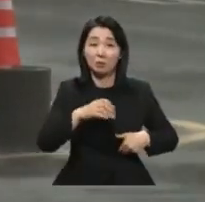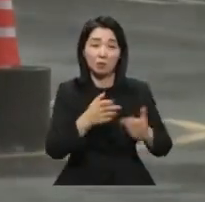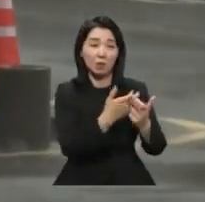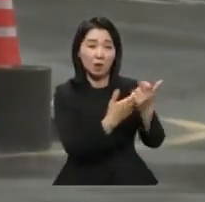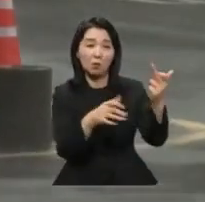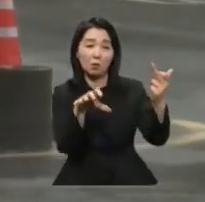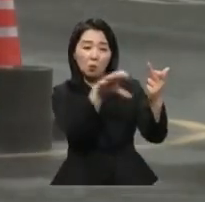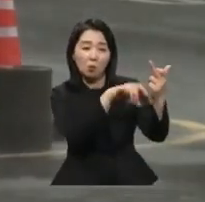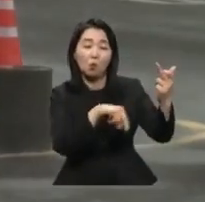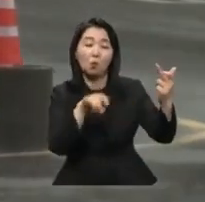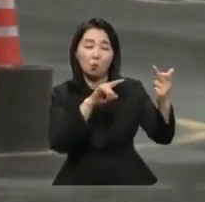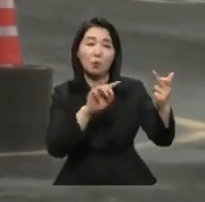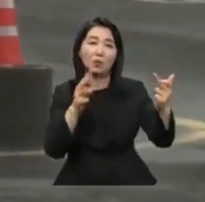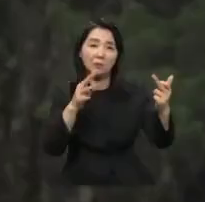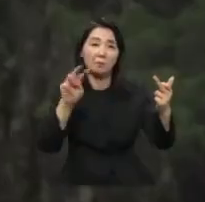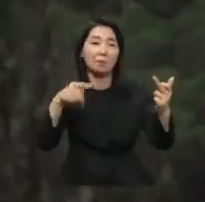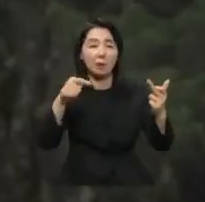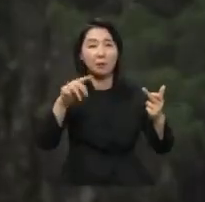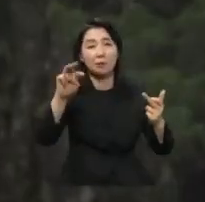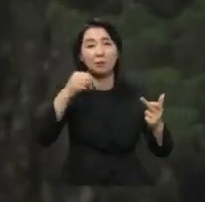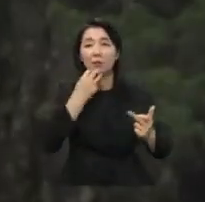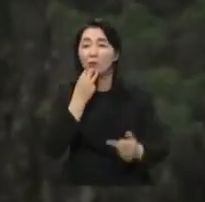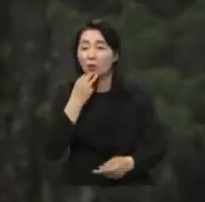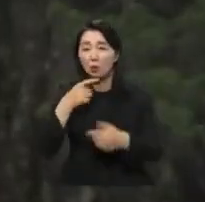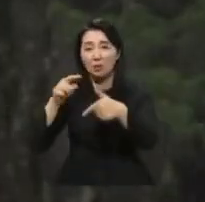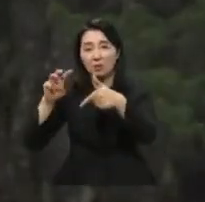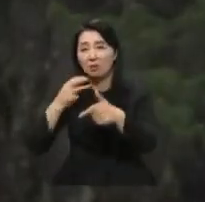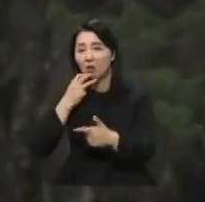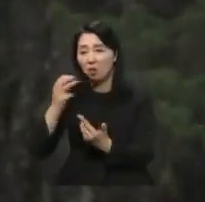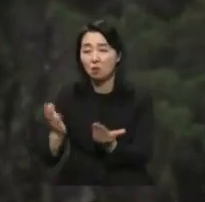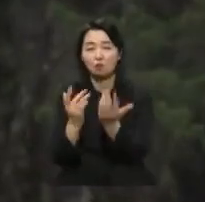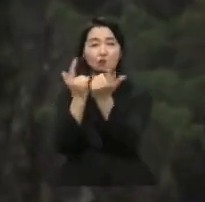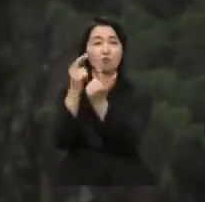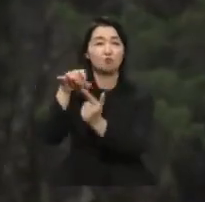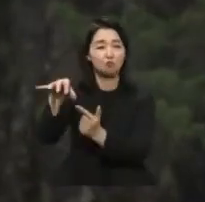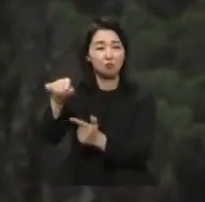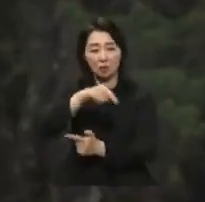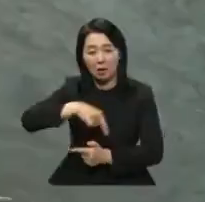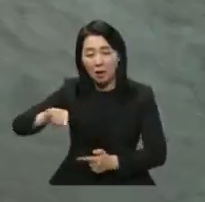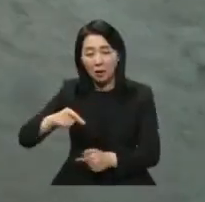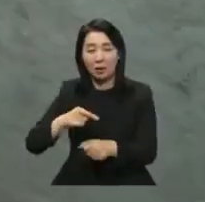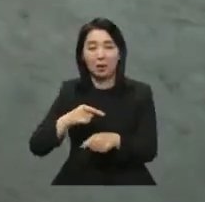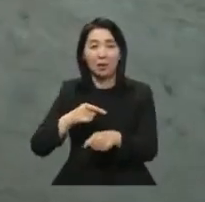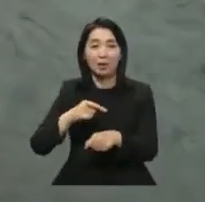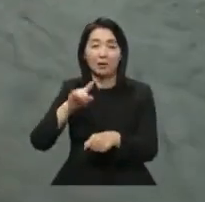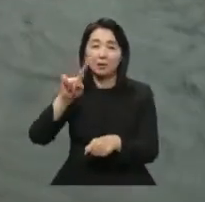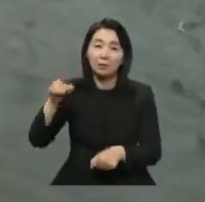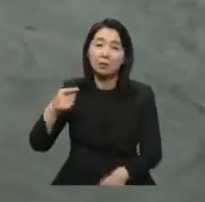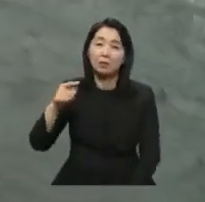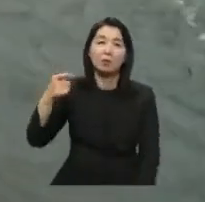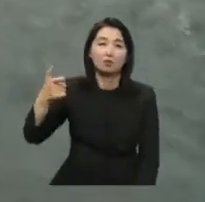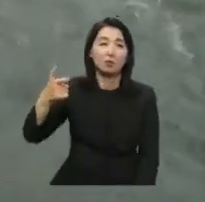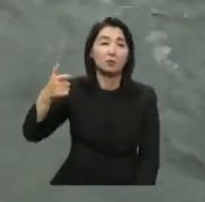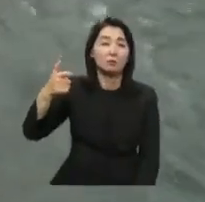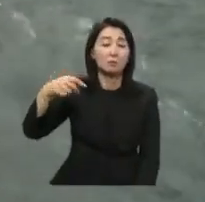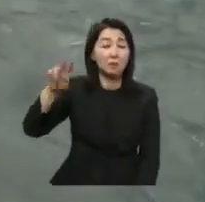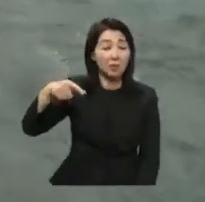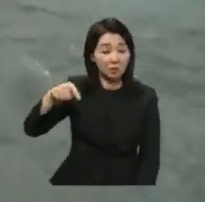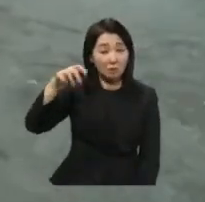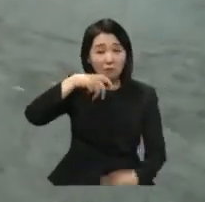산지는 30에서 100mm 서울과 인천 경기북부 지역은 10에서 60mm 얘기가 예상됩니다